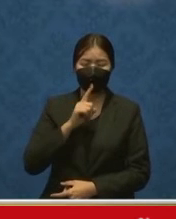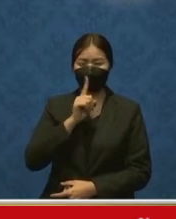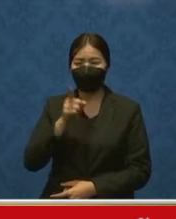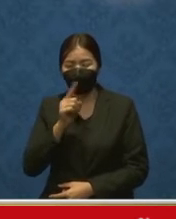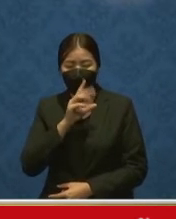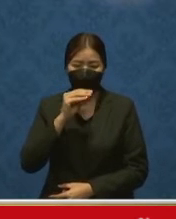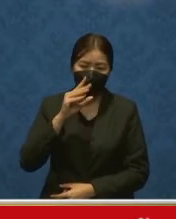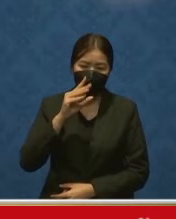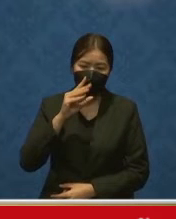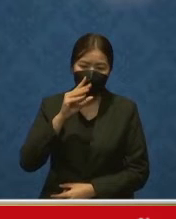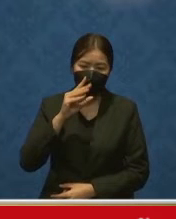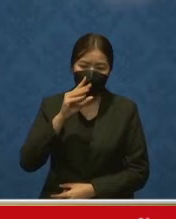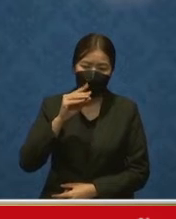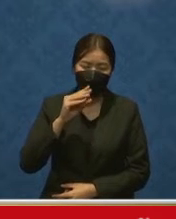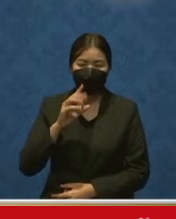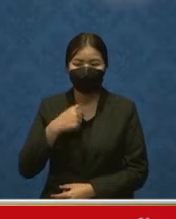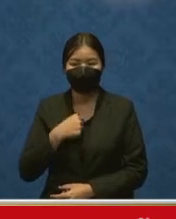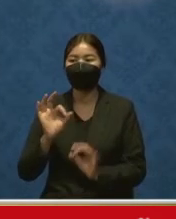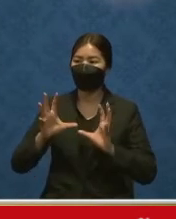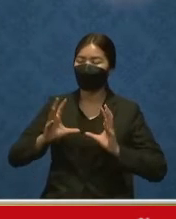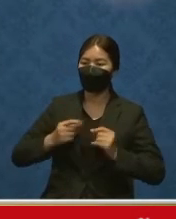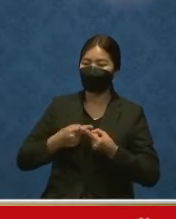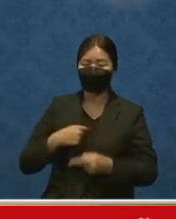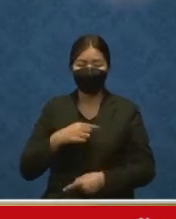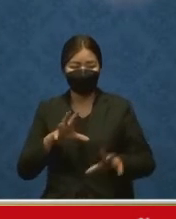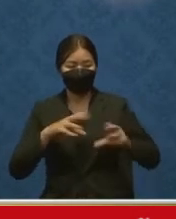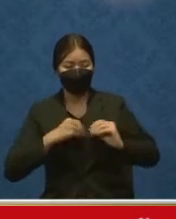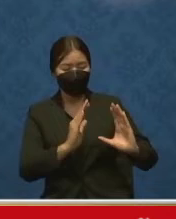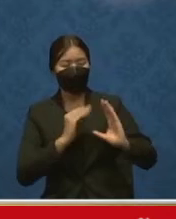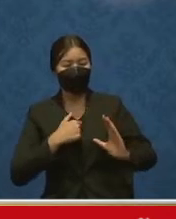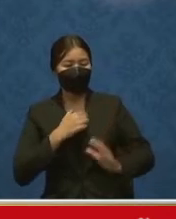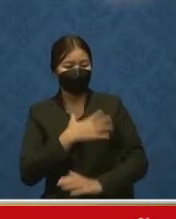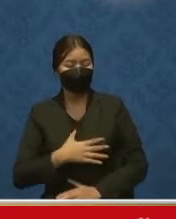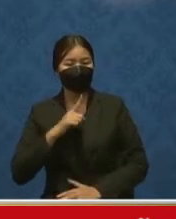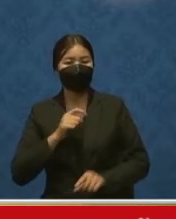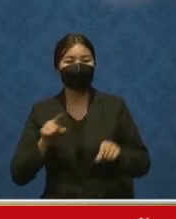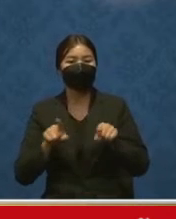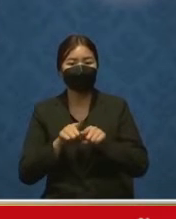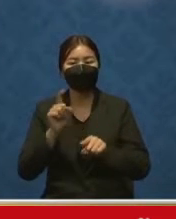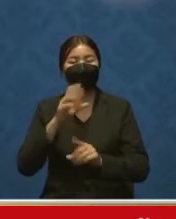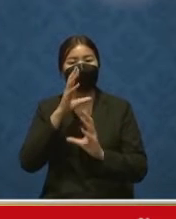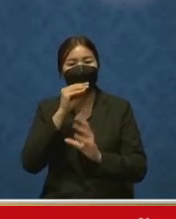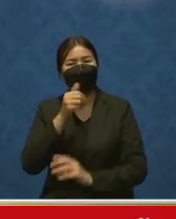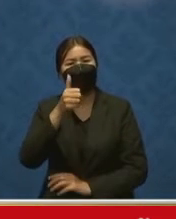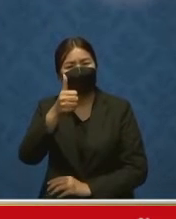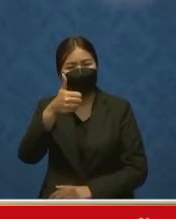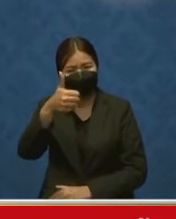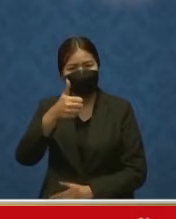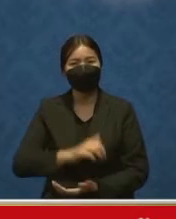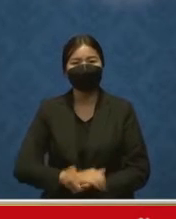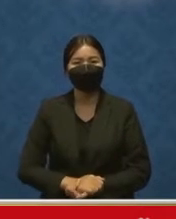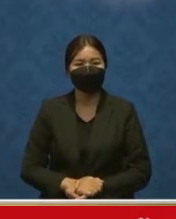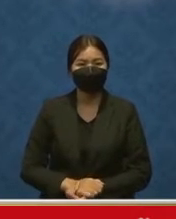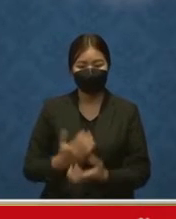ผมไปรับได้บางทีทางอารมณ์เสียสะพานให้ผมอารมณ์เสียไปด้วยนะมันต้องพูดกันดีๆได้เลยครับ